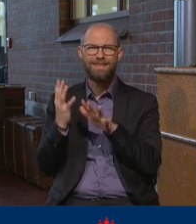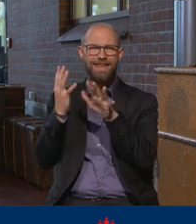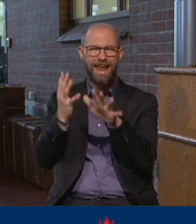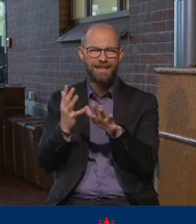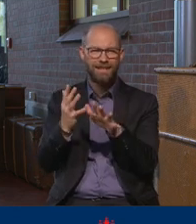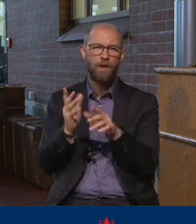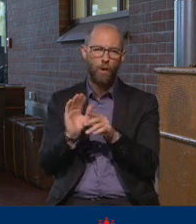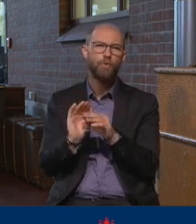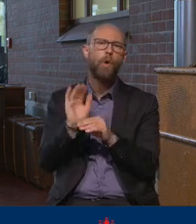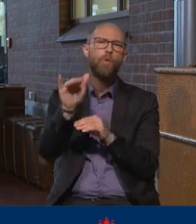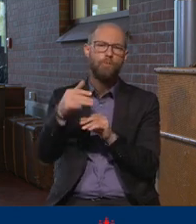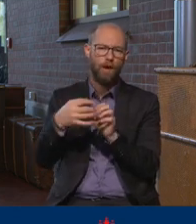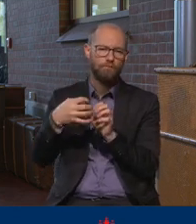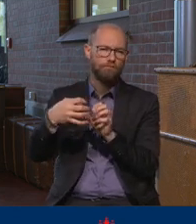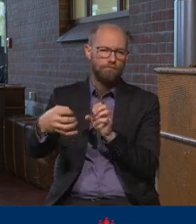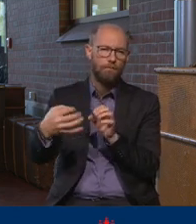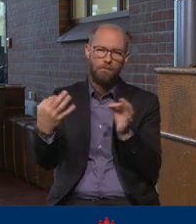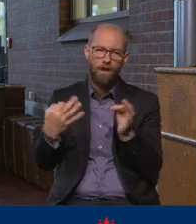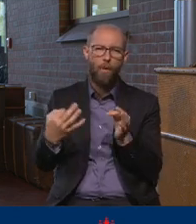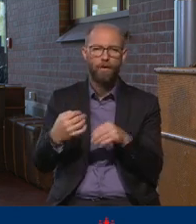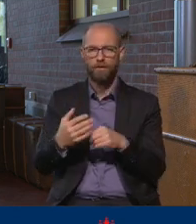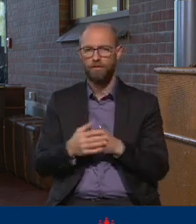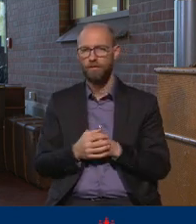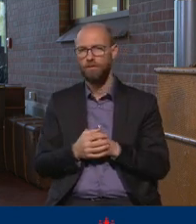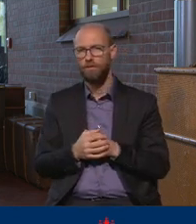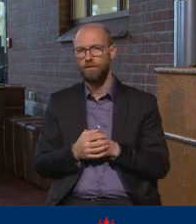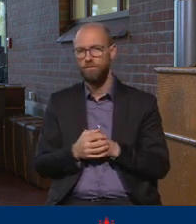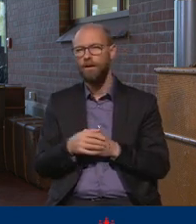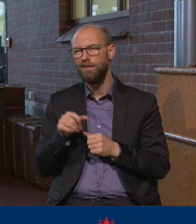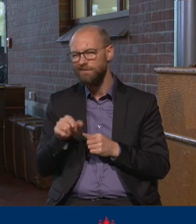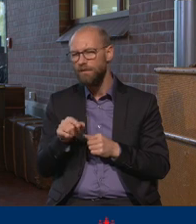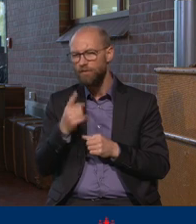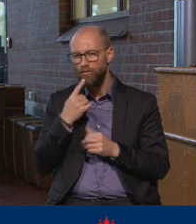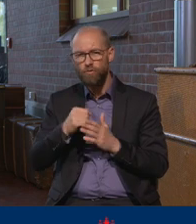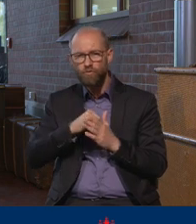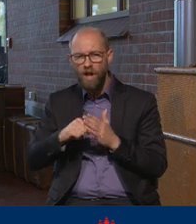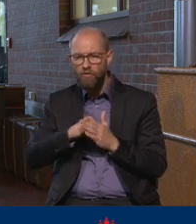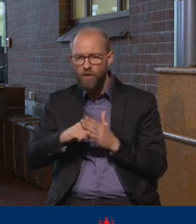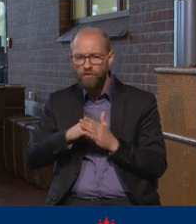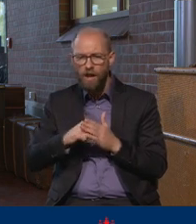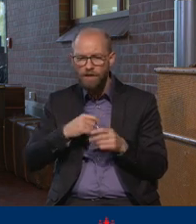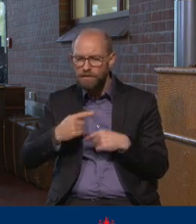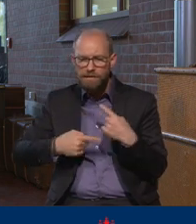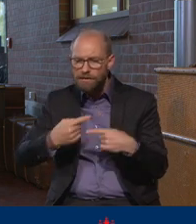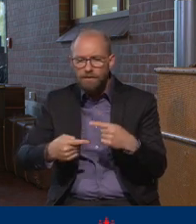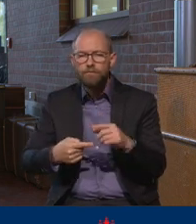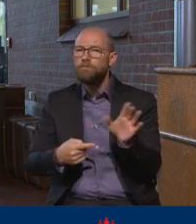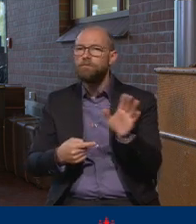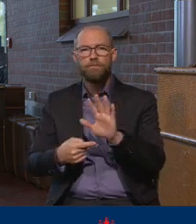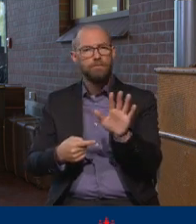hinaus beschäftigen wird und schon daran ist abzulesen dass wir nichts überstürzen hier geht wie